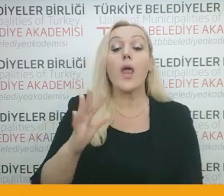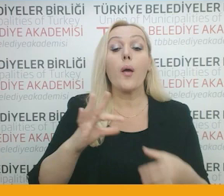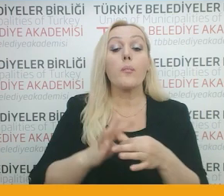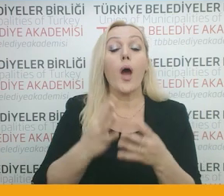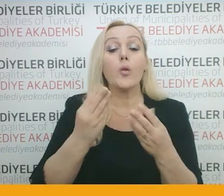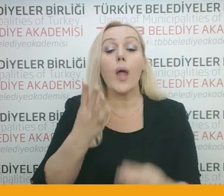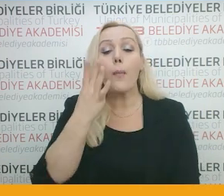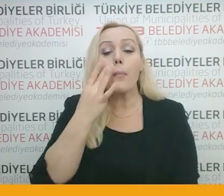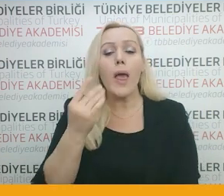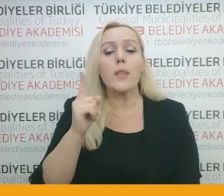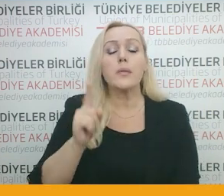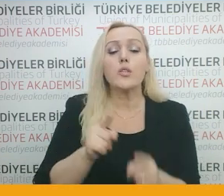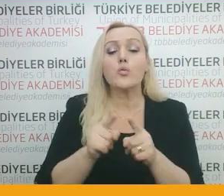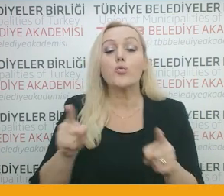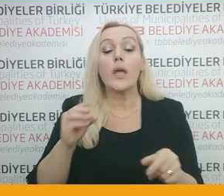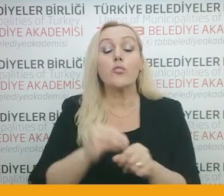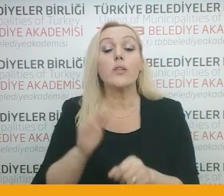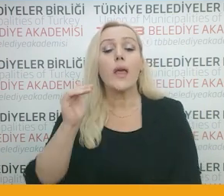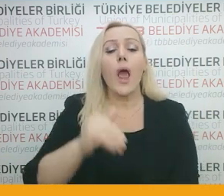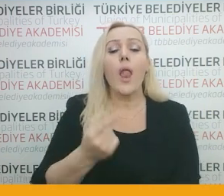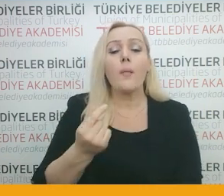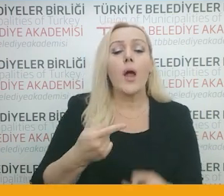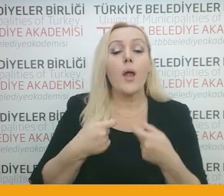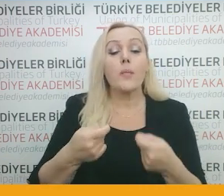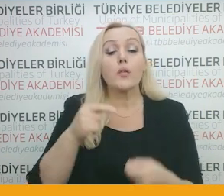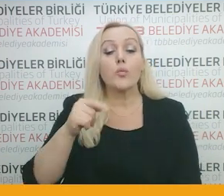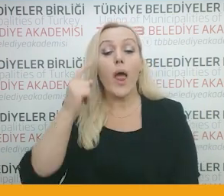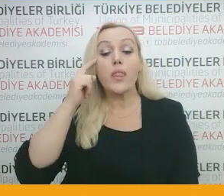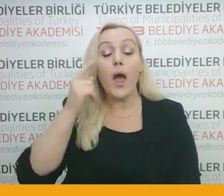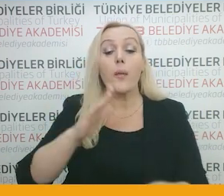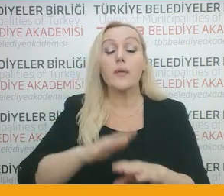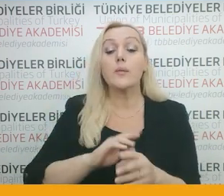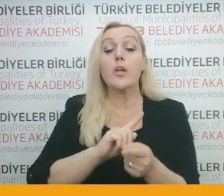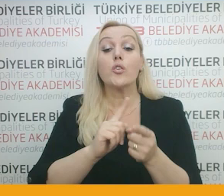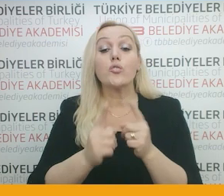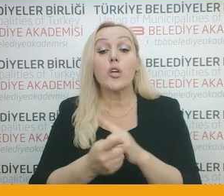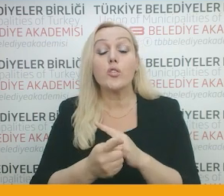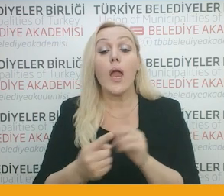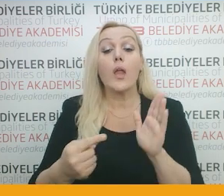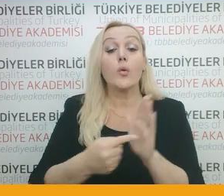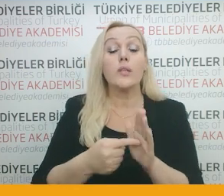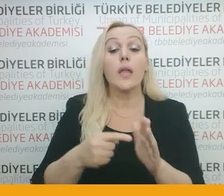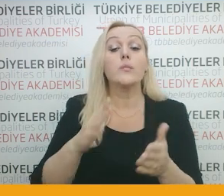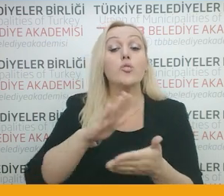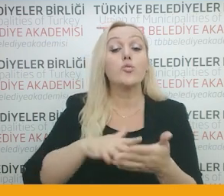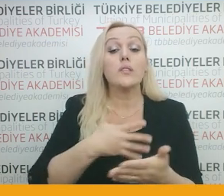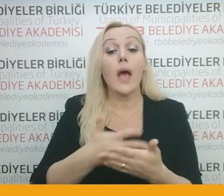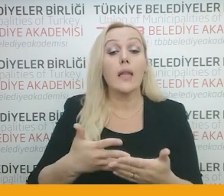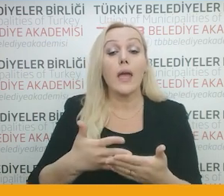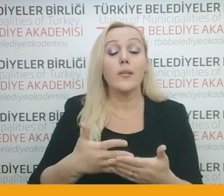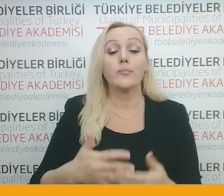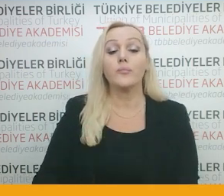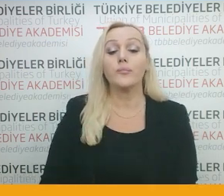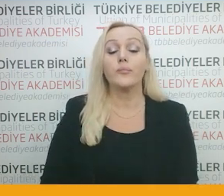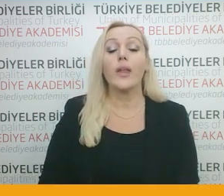belli bir süre için gelir ve giderlerimizi tahmin edip tür ve ayrıntılarla gösterdiğimiz çizelge. Temel olarak kavramımız